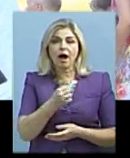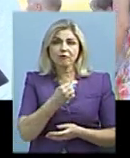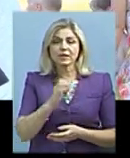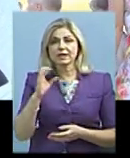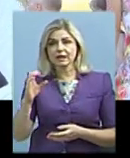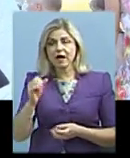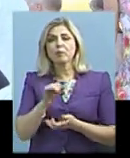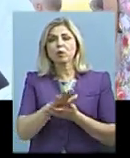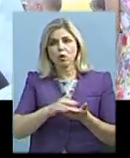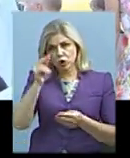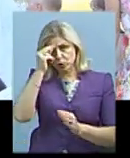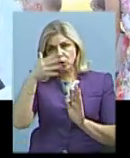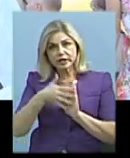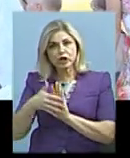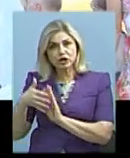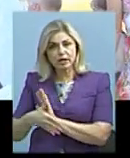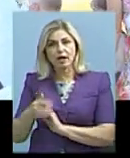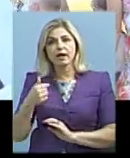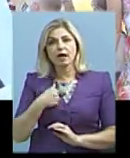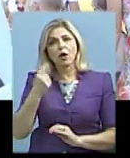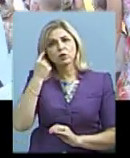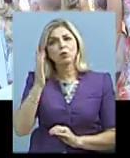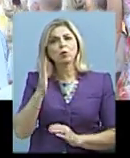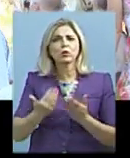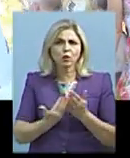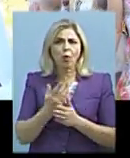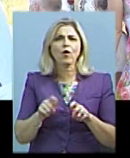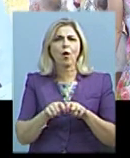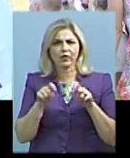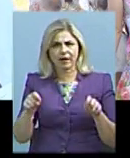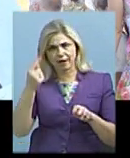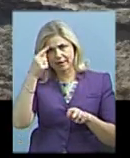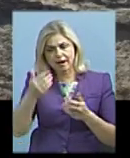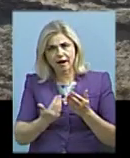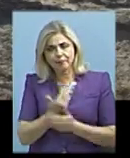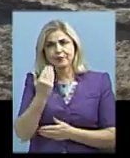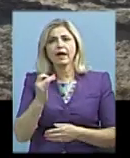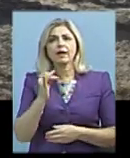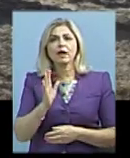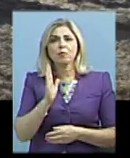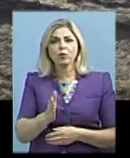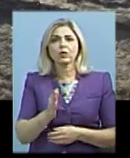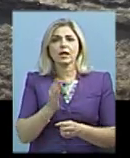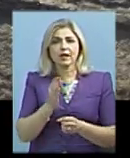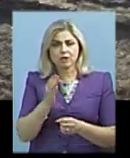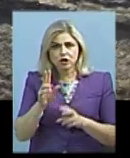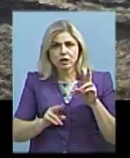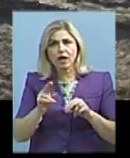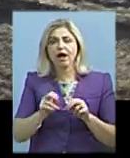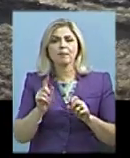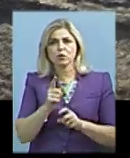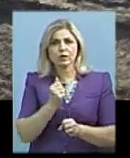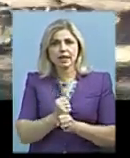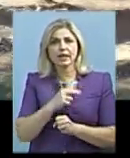тривати дослідження. Я гадаю, будуть ще нові відкриття. Але нам вдалося головне. Ми, як вважаю, зробили Дикий сад